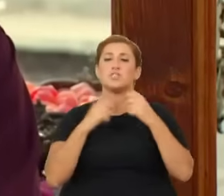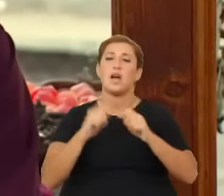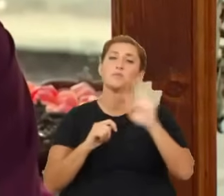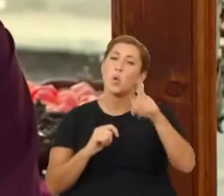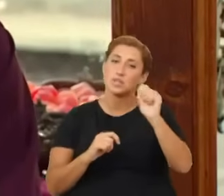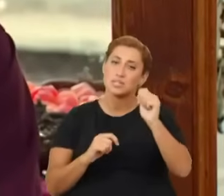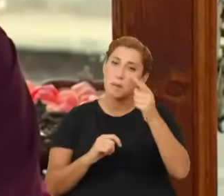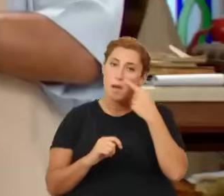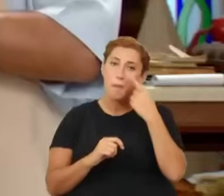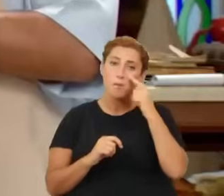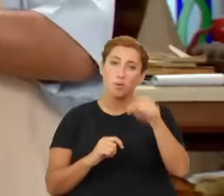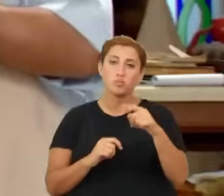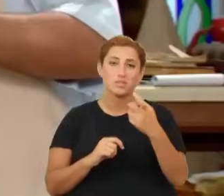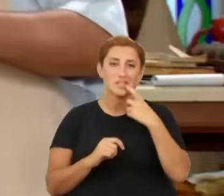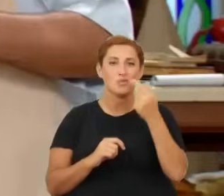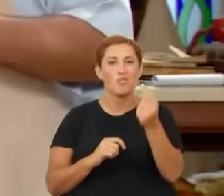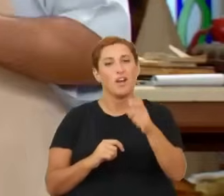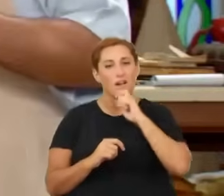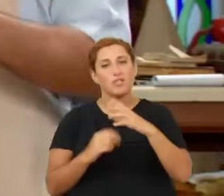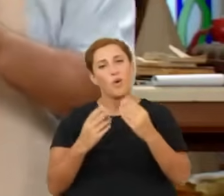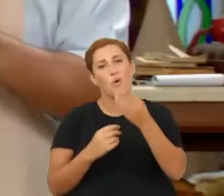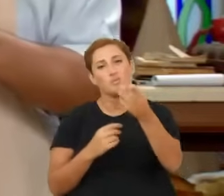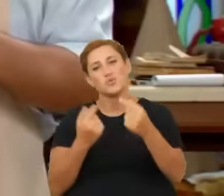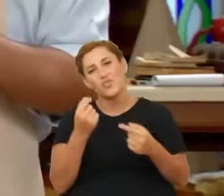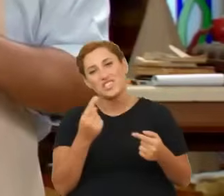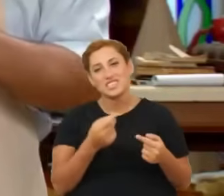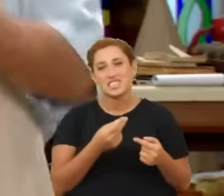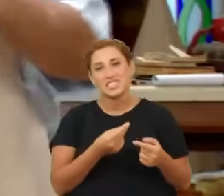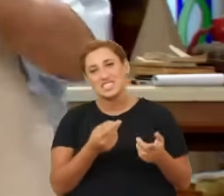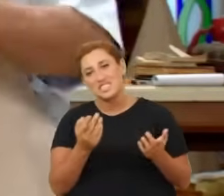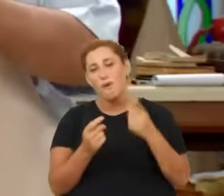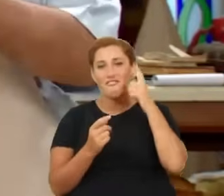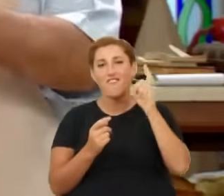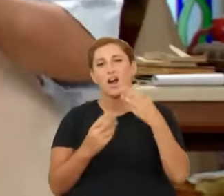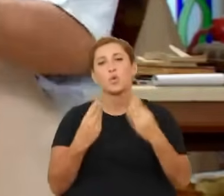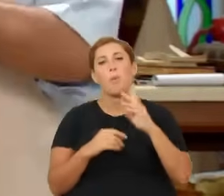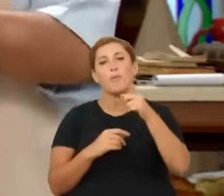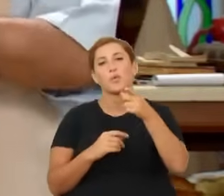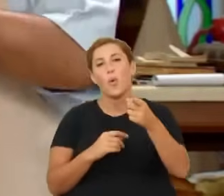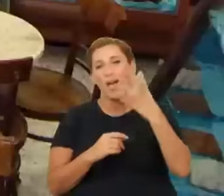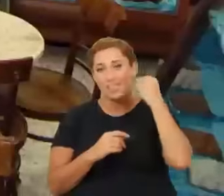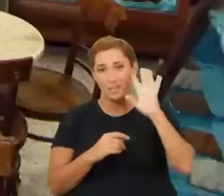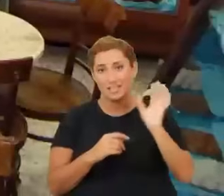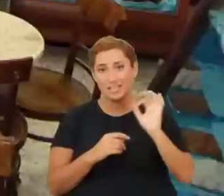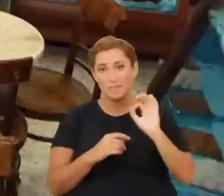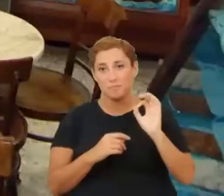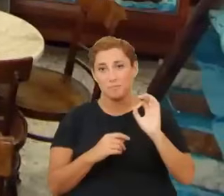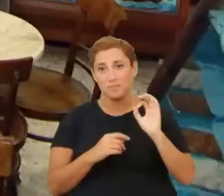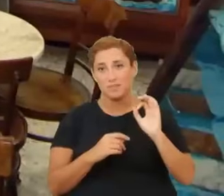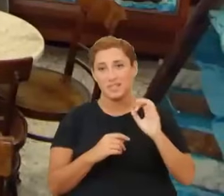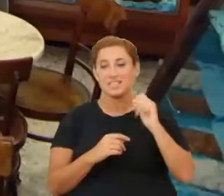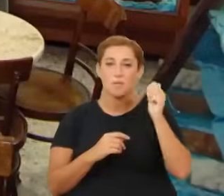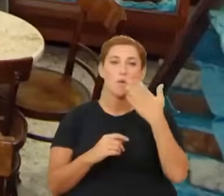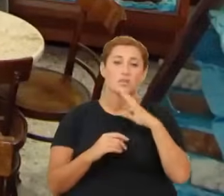sana Muzaffer Bey'e. Bu sene o ıcık yanılmış. Acık şey yapmış. Bu farkında olma. Demek onu iyi hesaplayamadı değil mi? Varyam zamanı